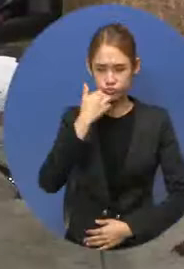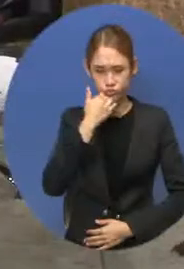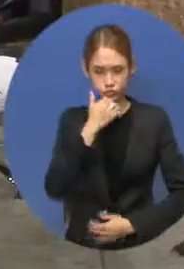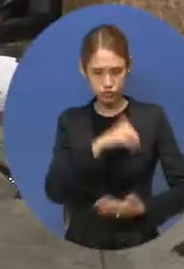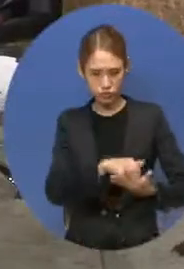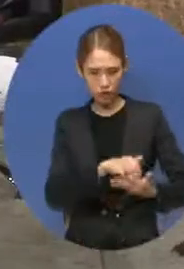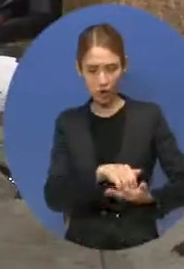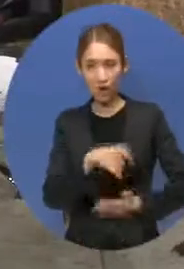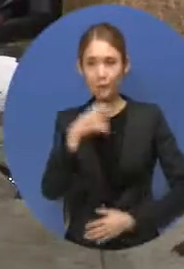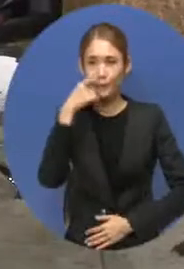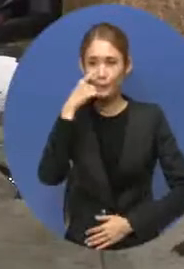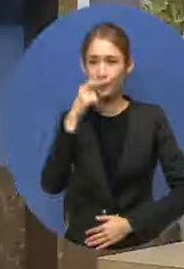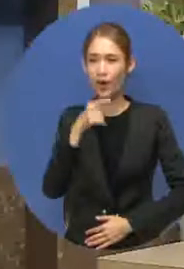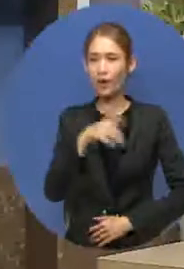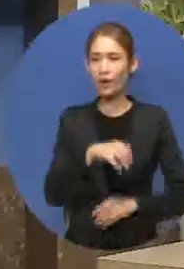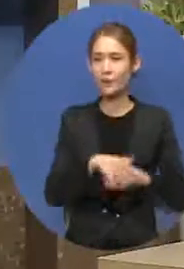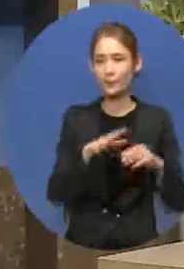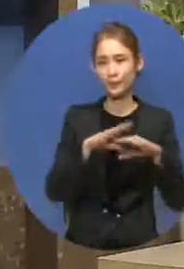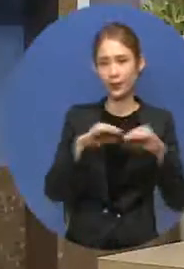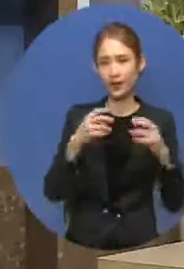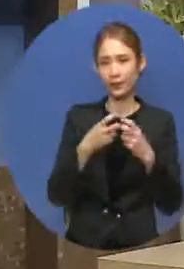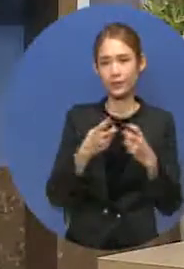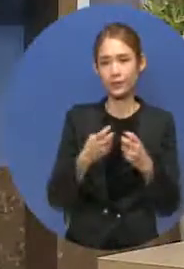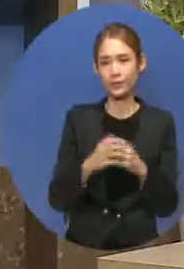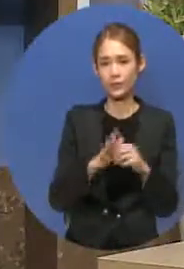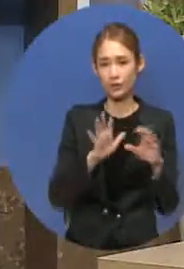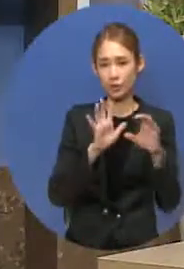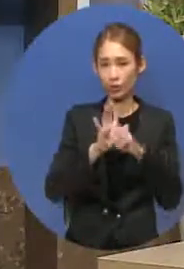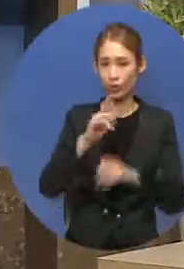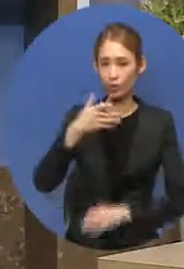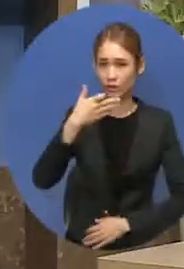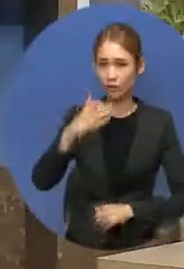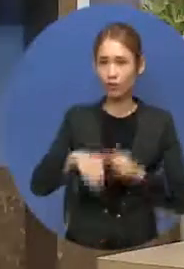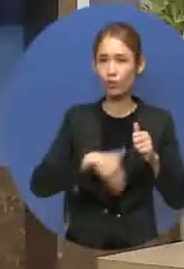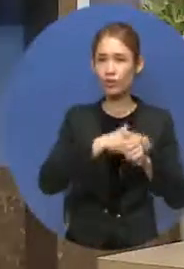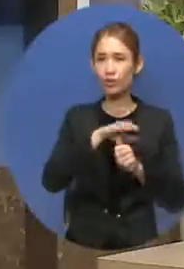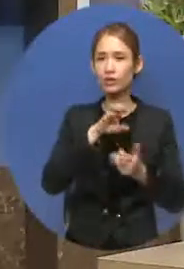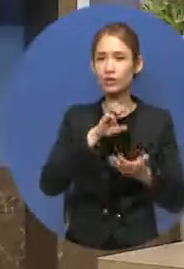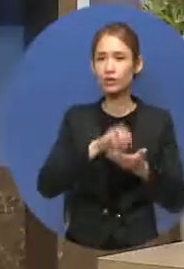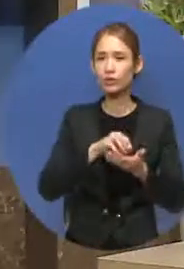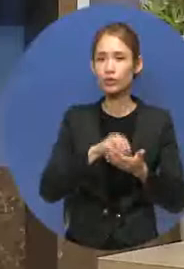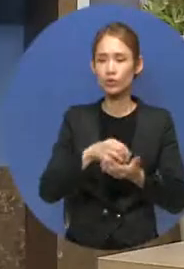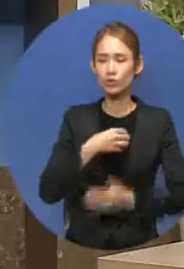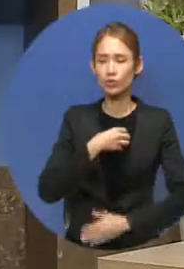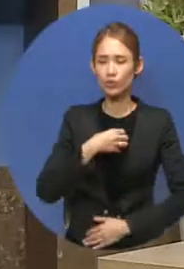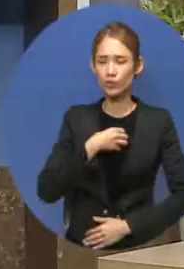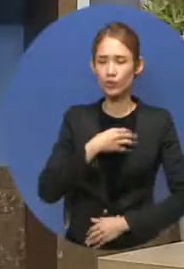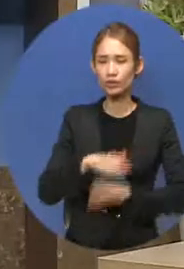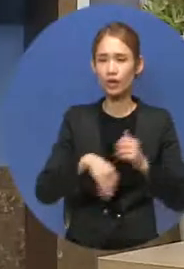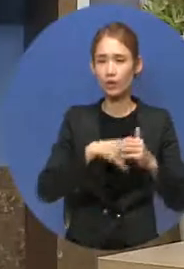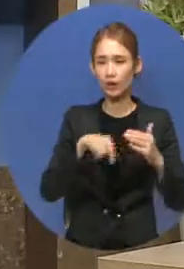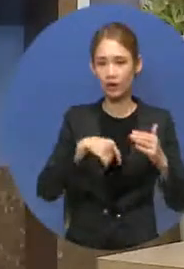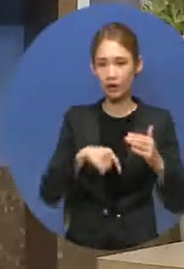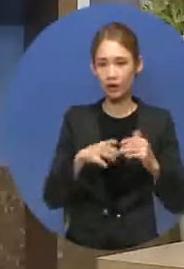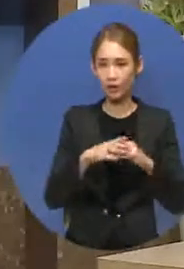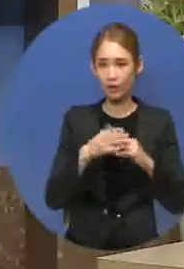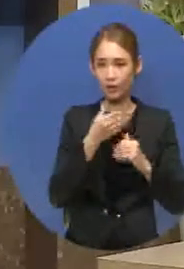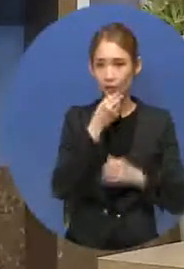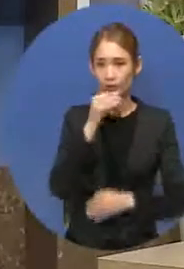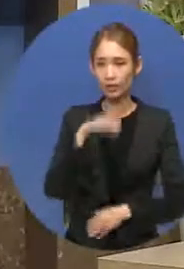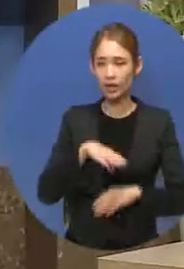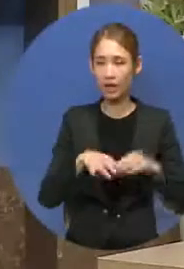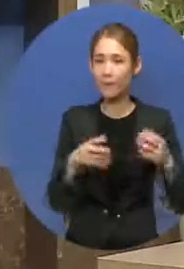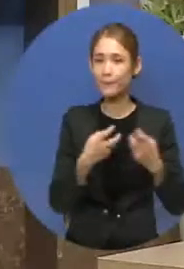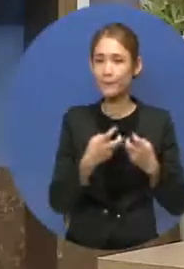못한 변수였는데요. 이 코로나19의 위기 상황 속에서 복지관은 어떻게